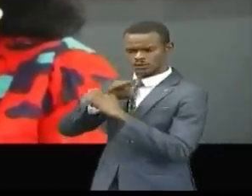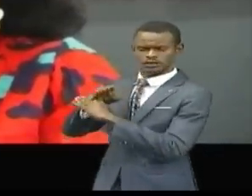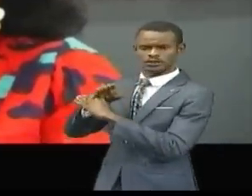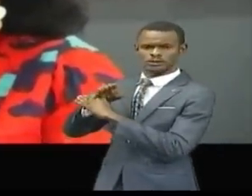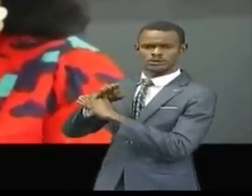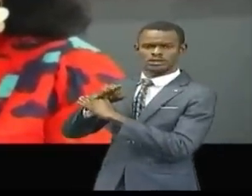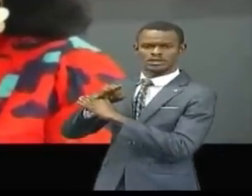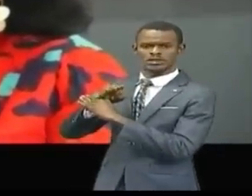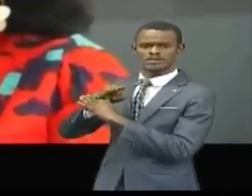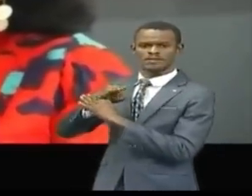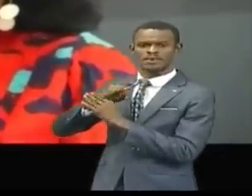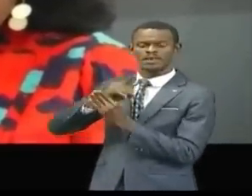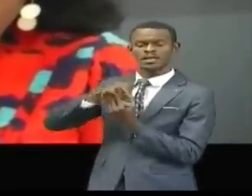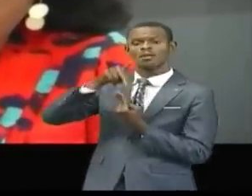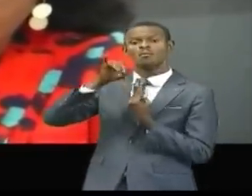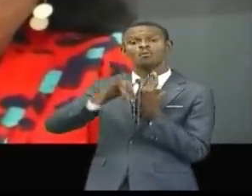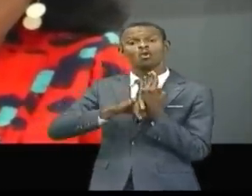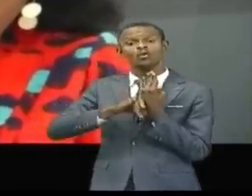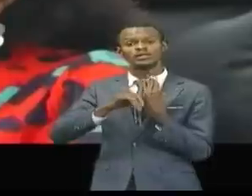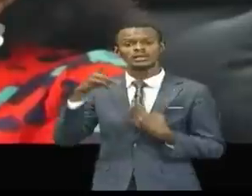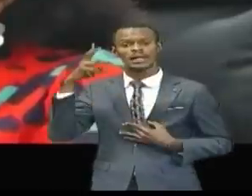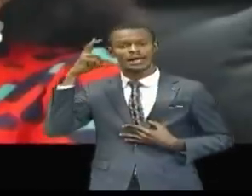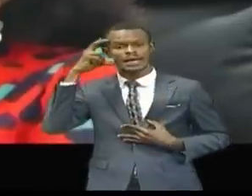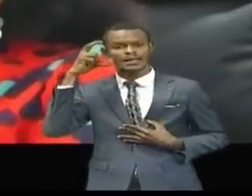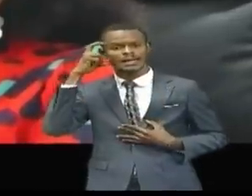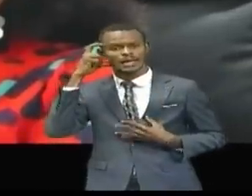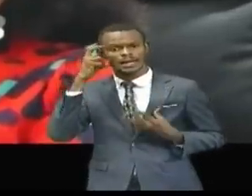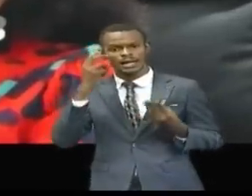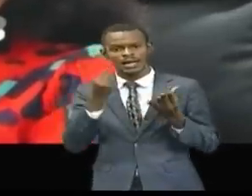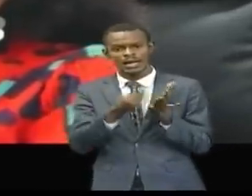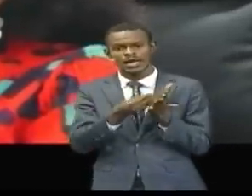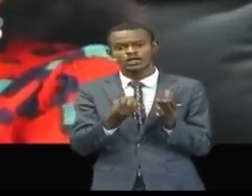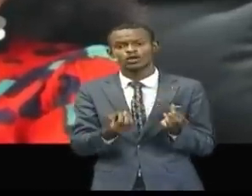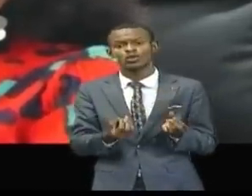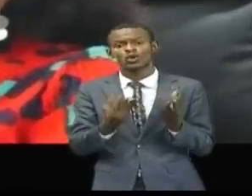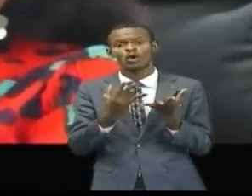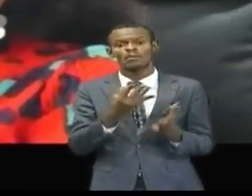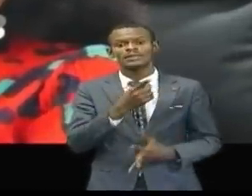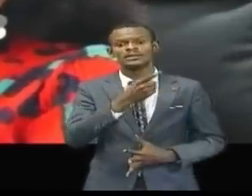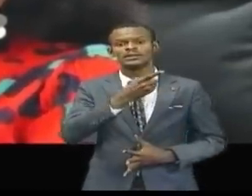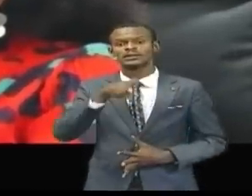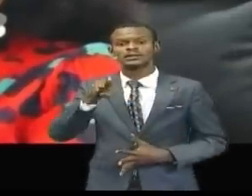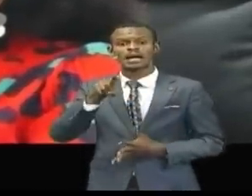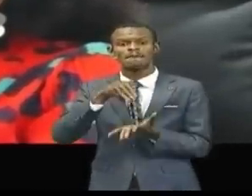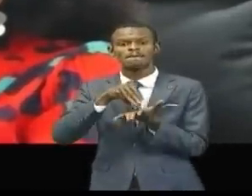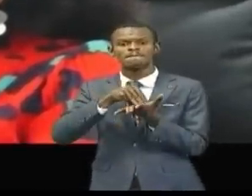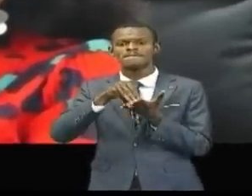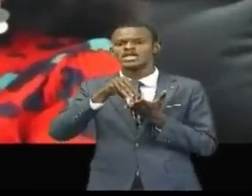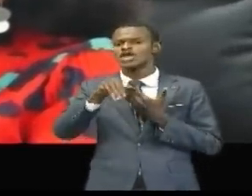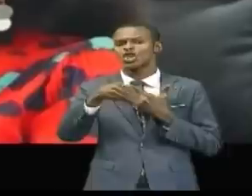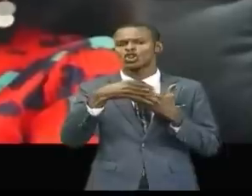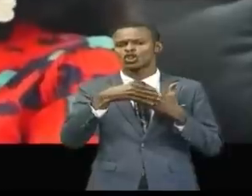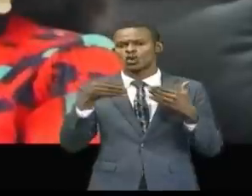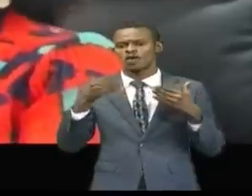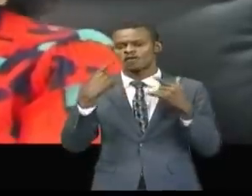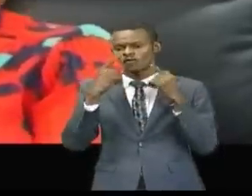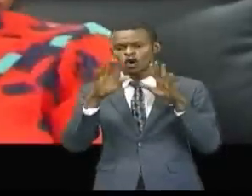pour 100 millions de dollars visant principalement à lutter contre les